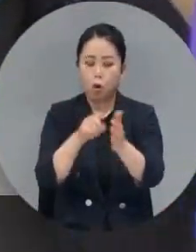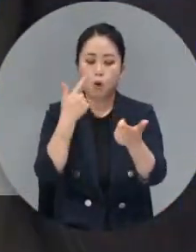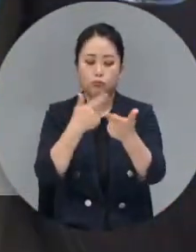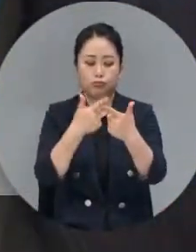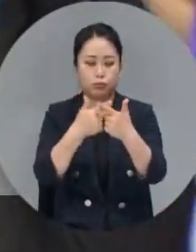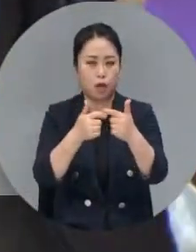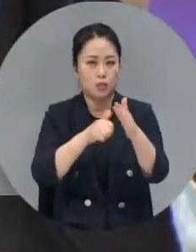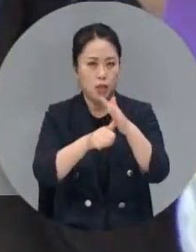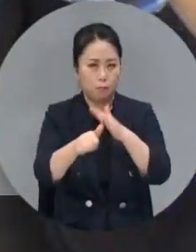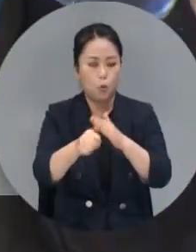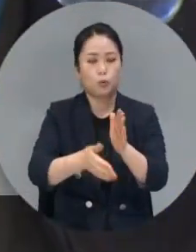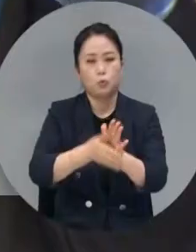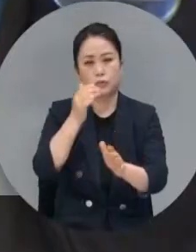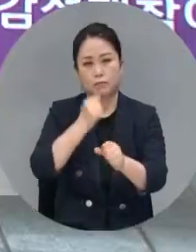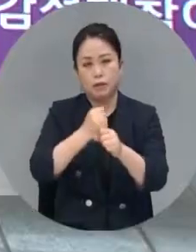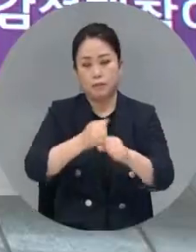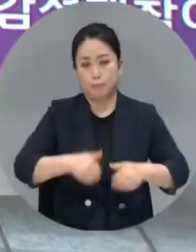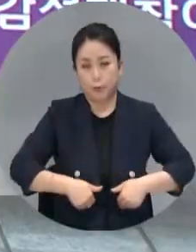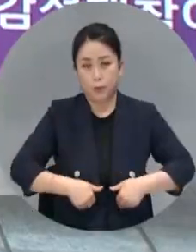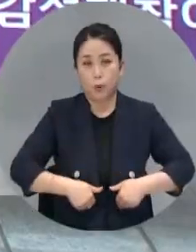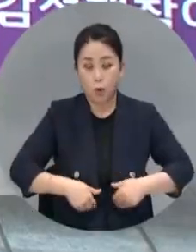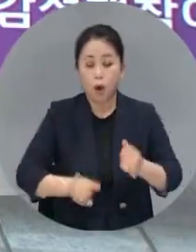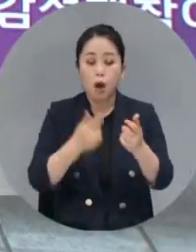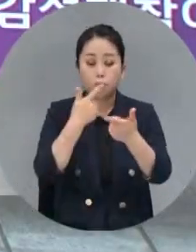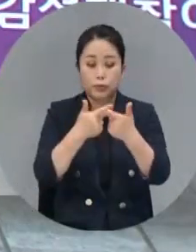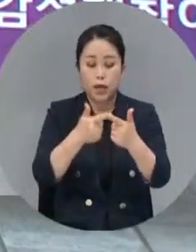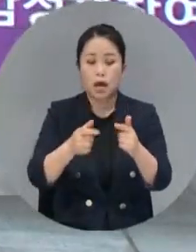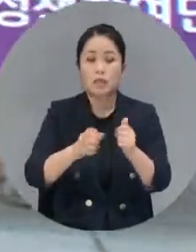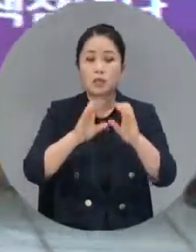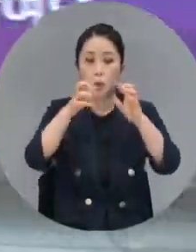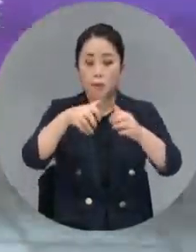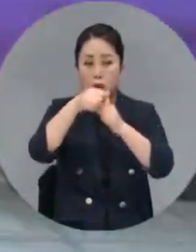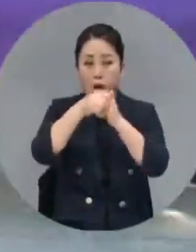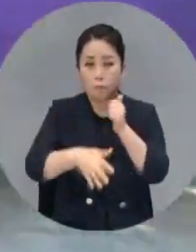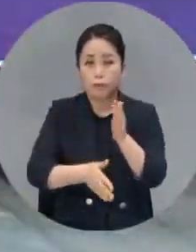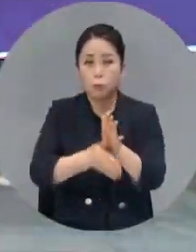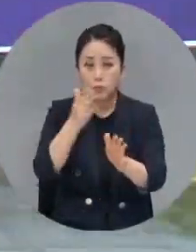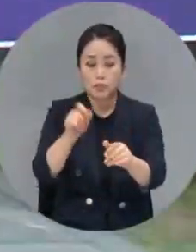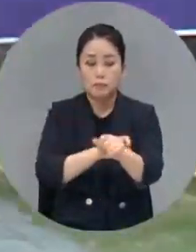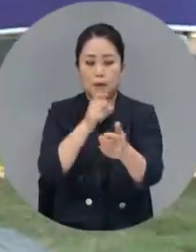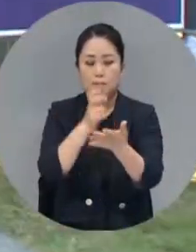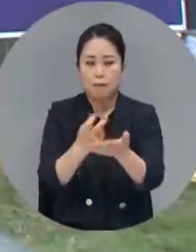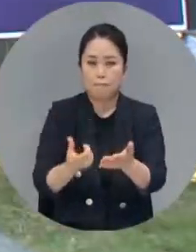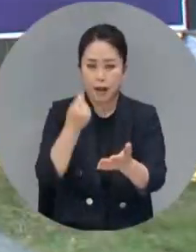강조하며 부산 글로벌 허브도시 특별법에 조속한 입법을 요구했습니다.